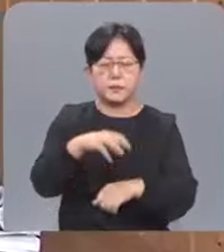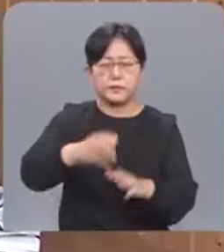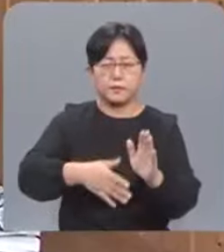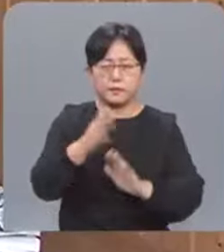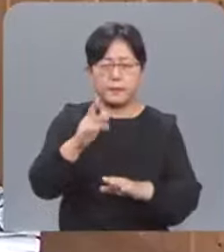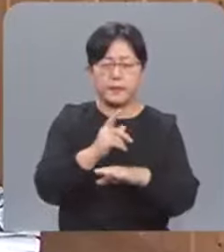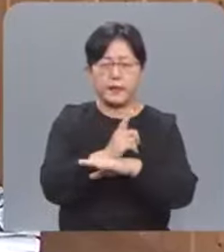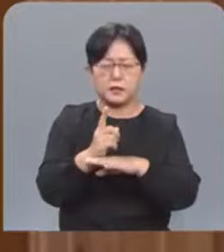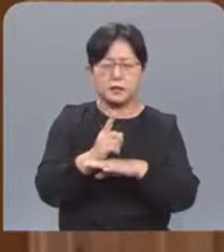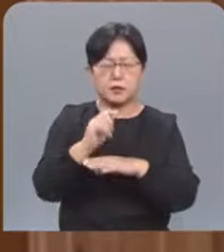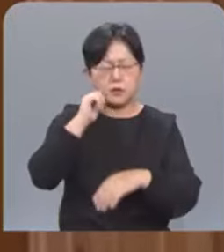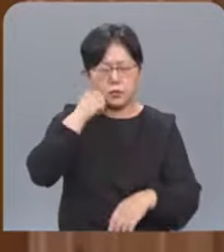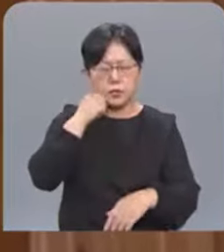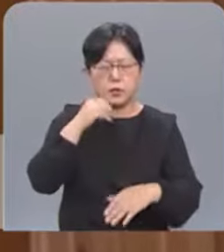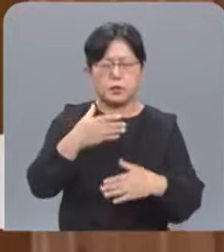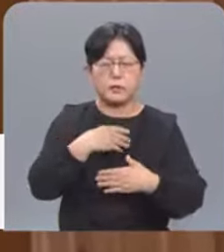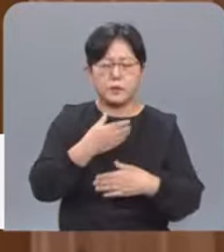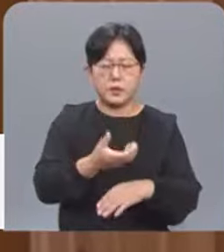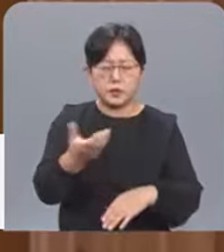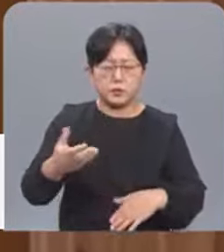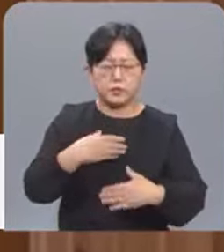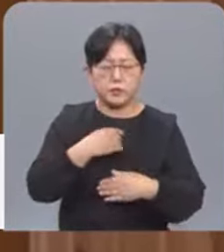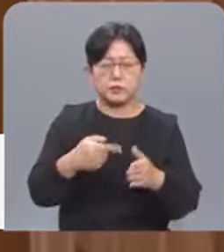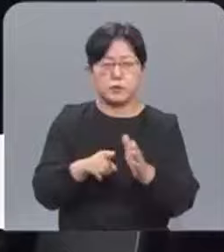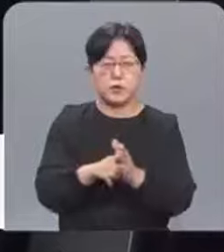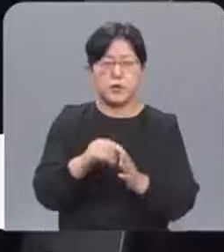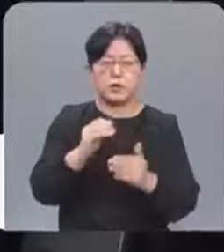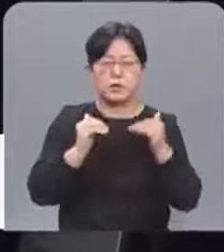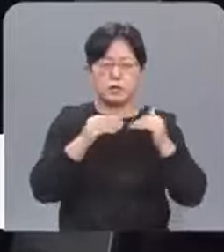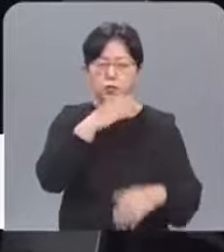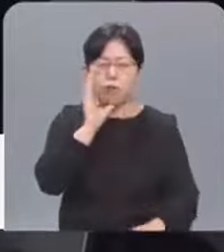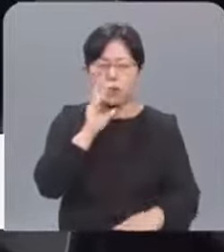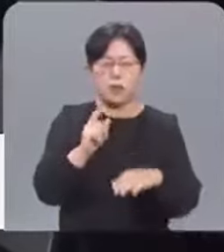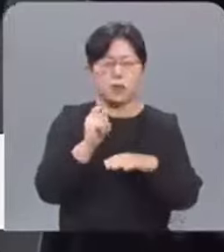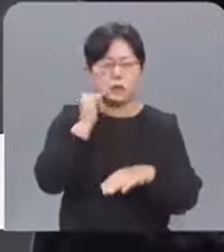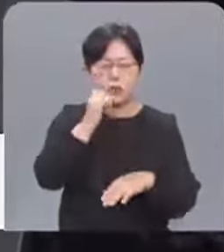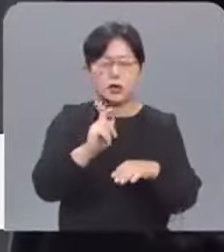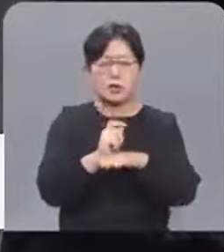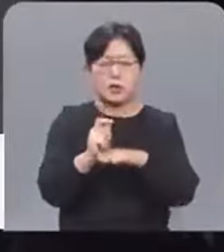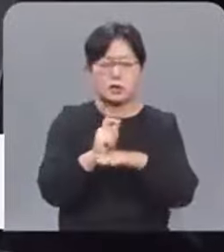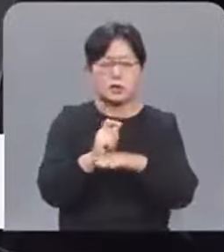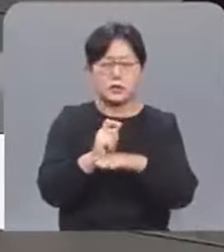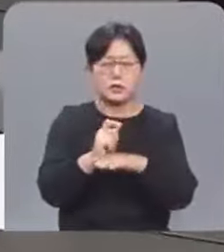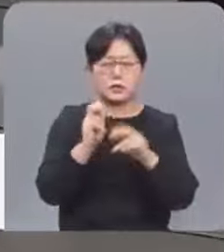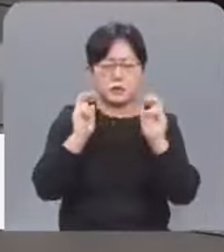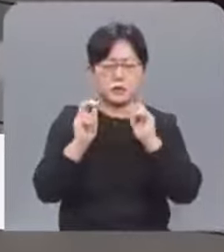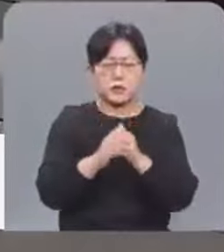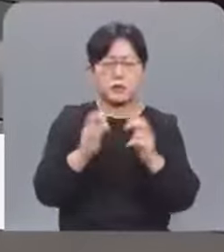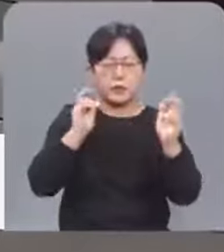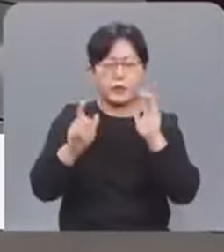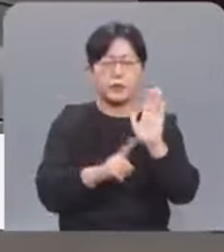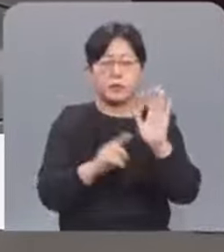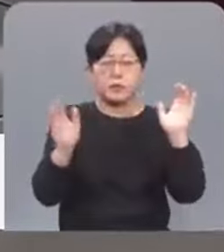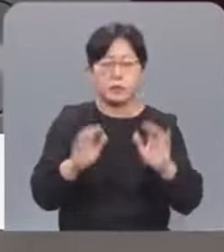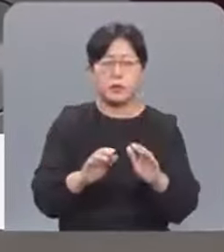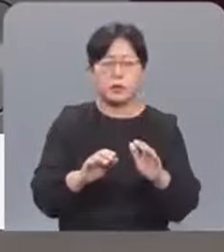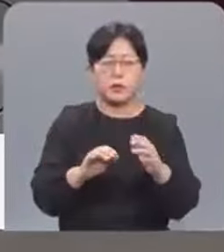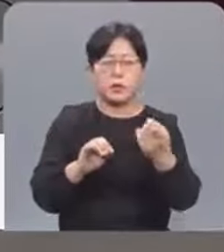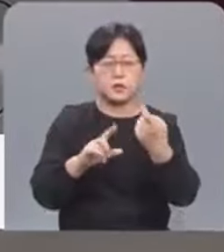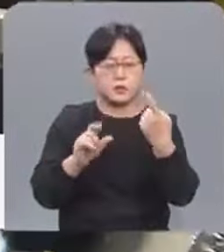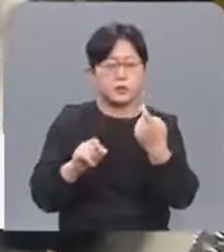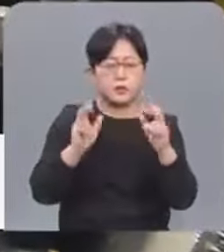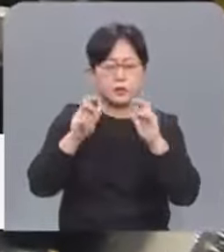광주시가 디지털 약자 이동 편의를 위해 어르신 콜택시를 도입하기로 했습니다. 택시업계 공모를 거쳐 다음 달중